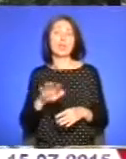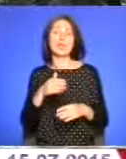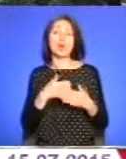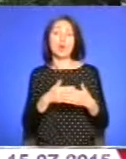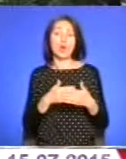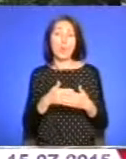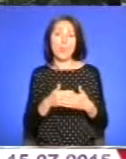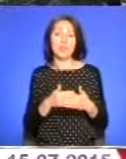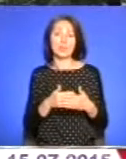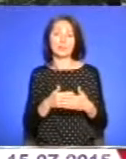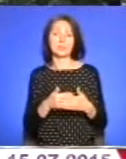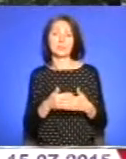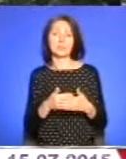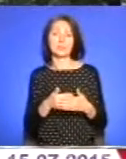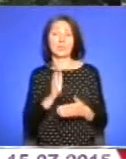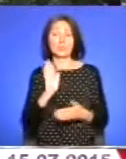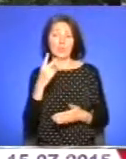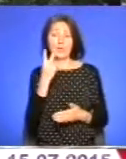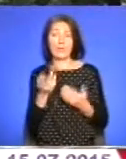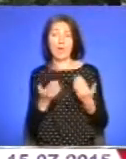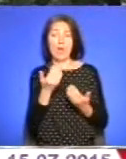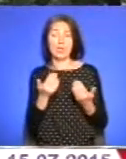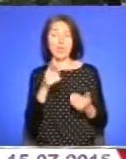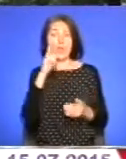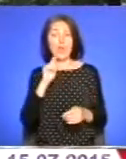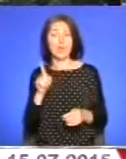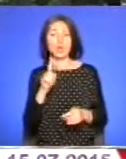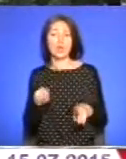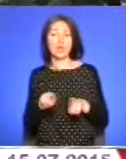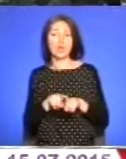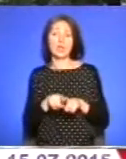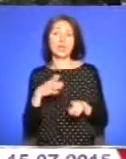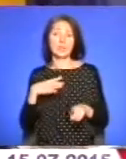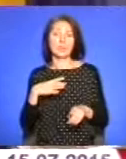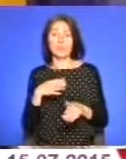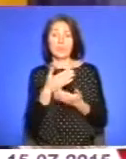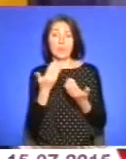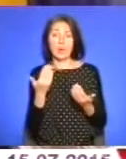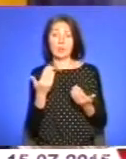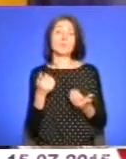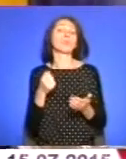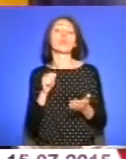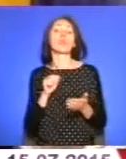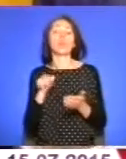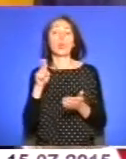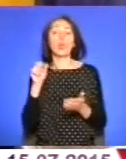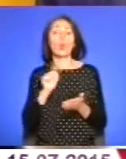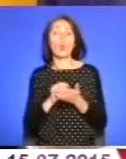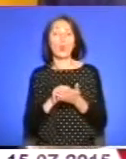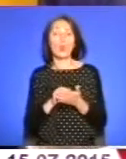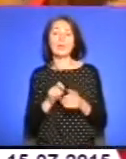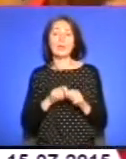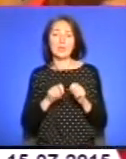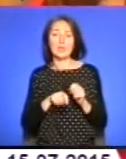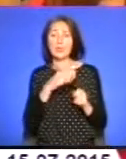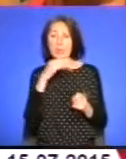громада, буде видно, але поки що таких сподівань немає. До документу в експертів немало